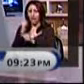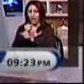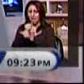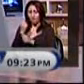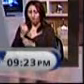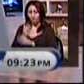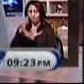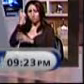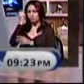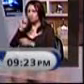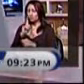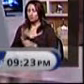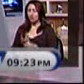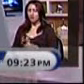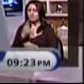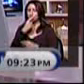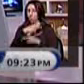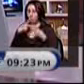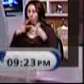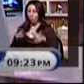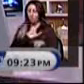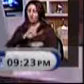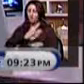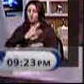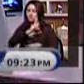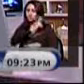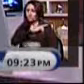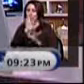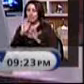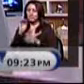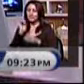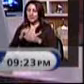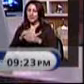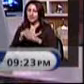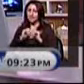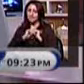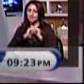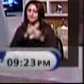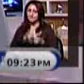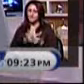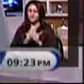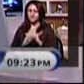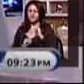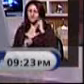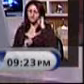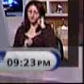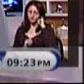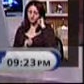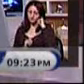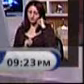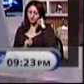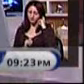مع تصويت العسكريين ورجال الشرطة. وعايز اقول لك حاجة اذا كنت بتتكلم على